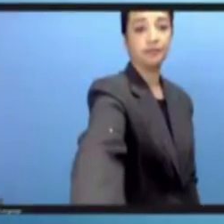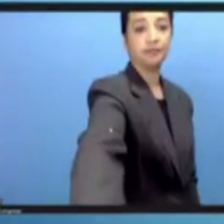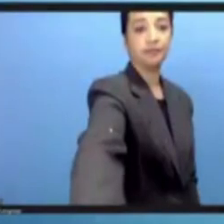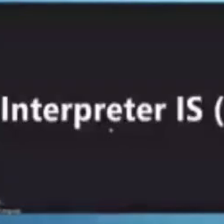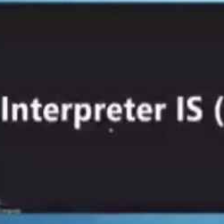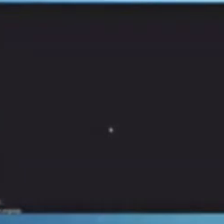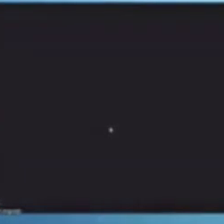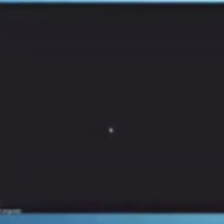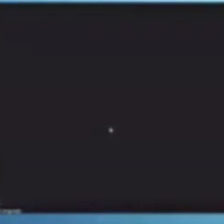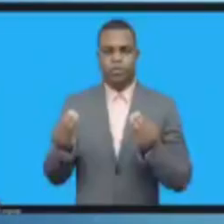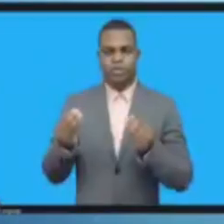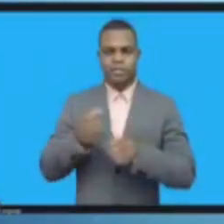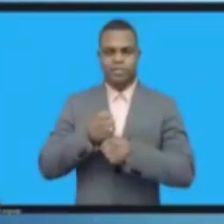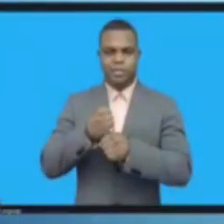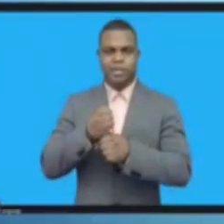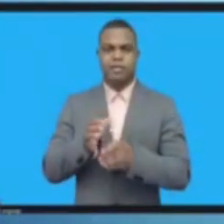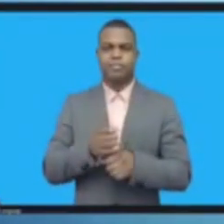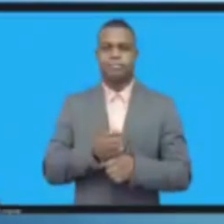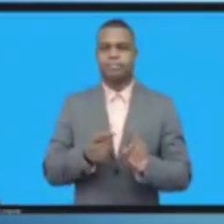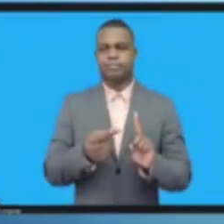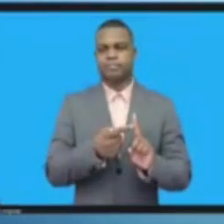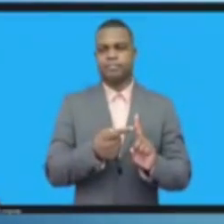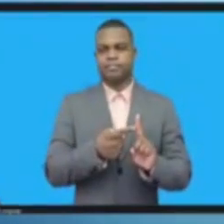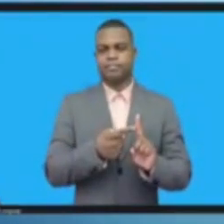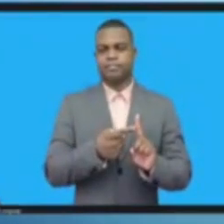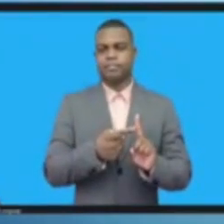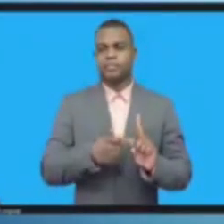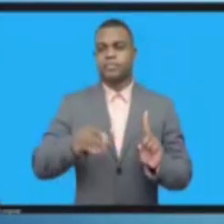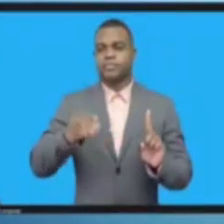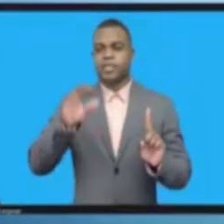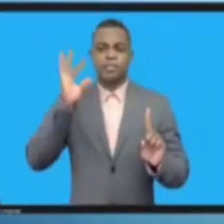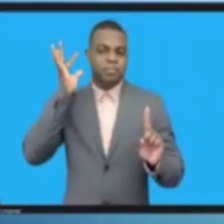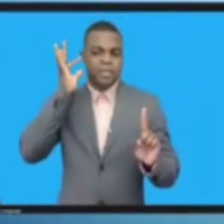Duptea, qui est invitée à prendre la parole.